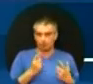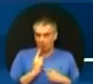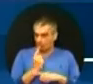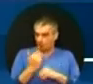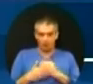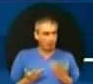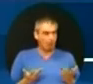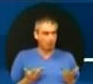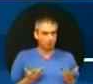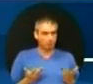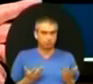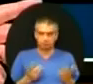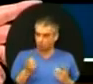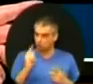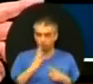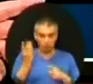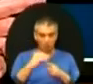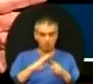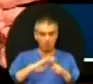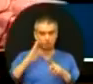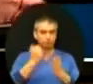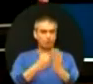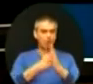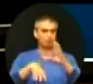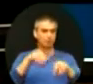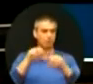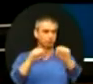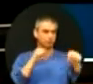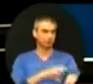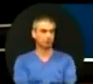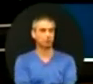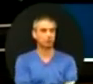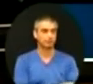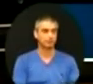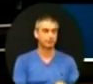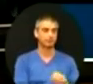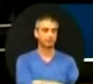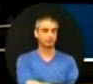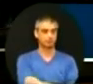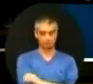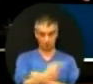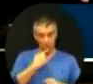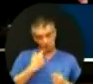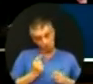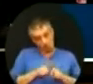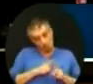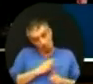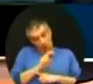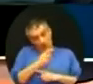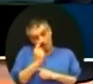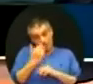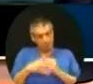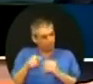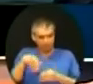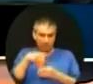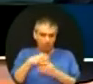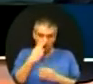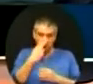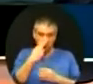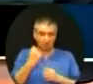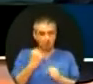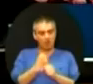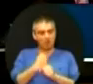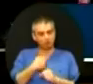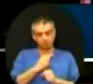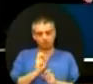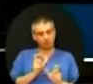ברגע האחרון. יש 4 חודשים עד הבחירות להסתדרות. בואי ניתן... העמדת הפנים שזה הרגע האחרון, זה במסגרת הניסיון לגרום